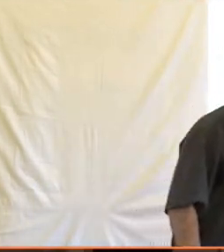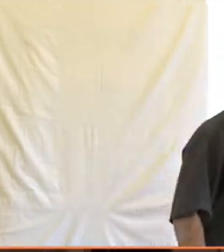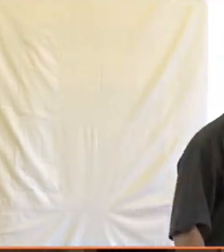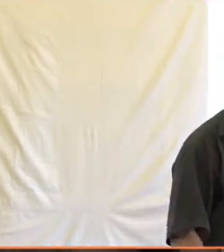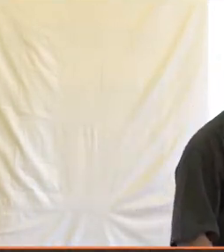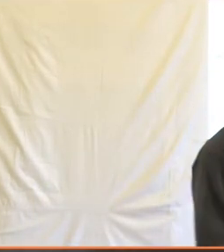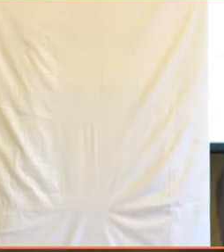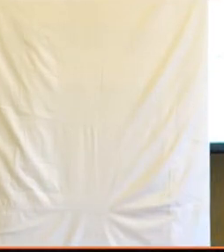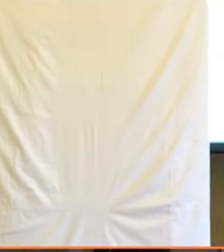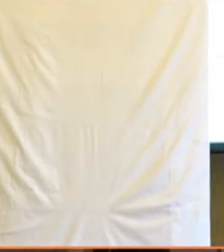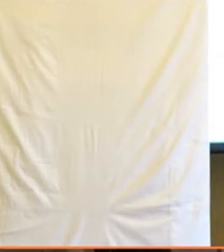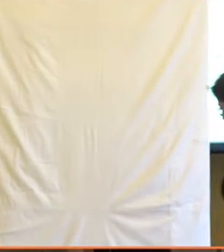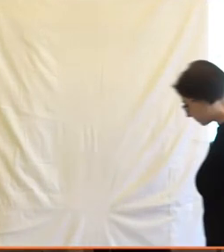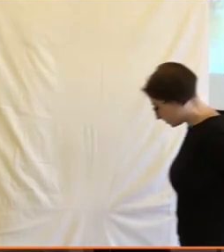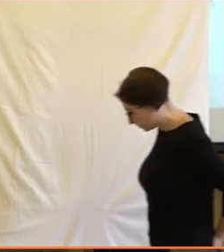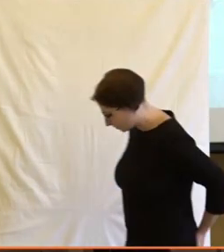A cvaknu klikátkem.